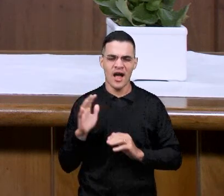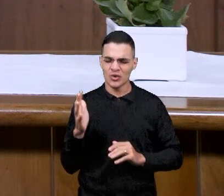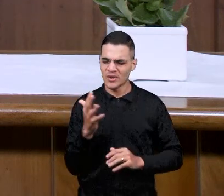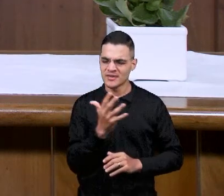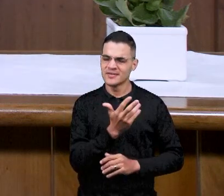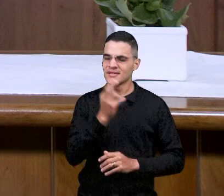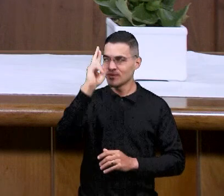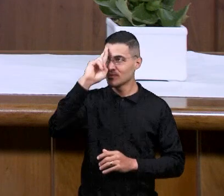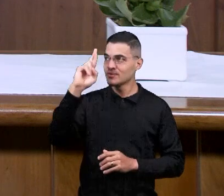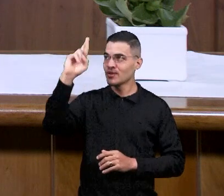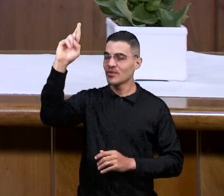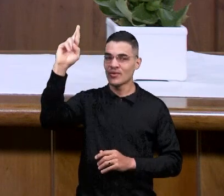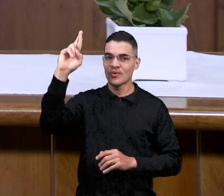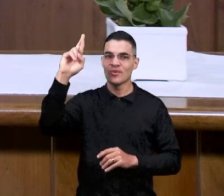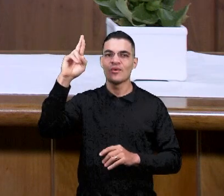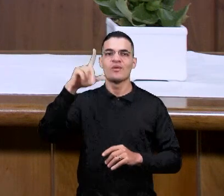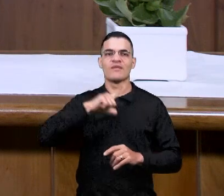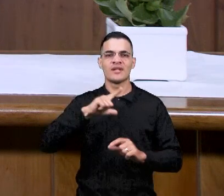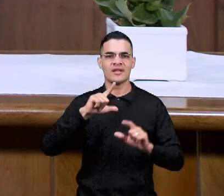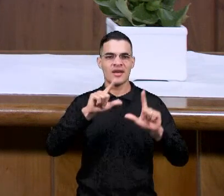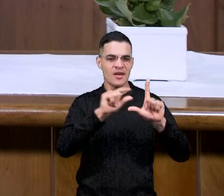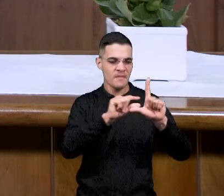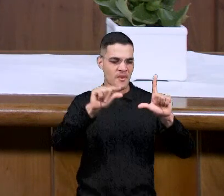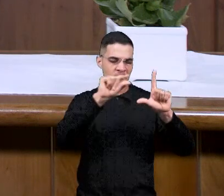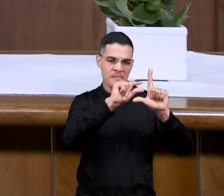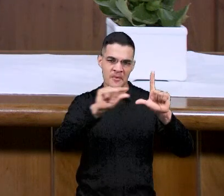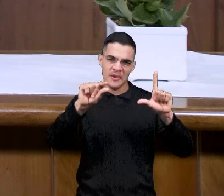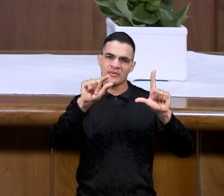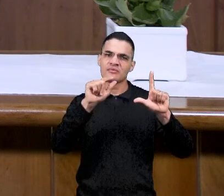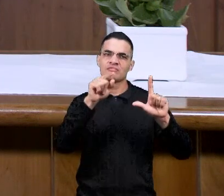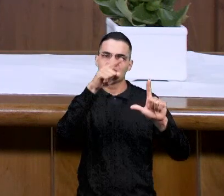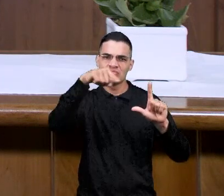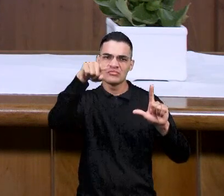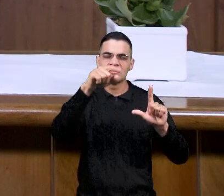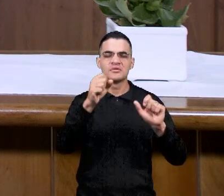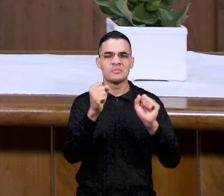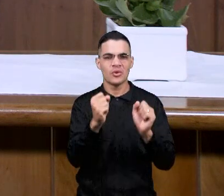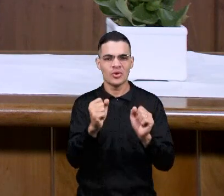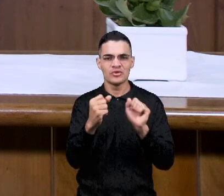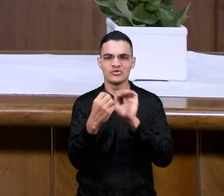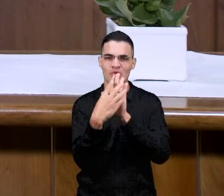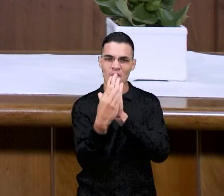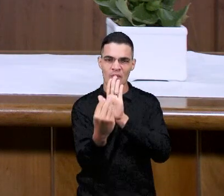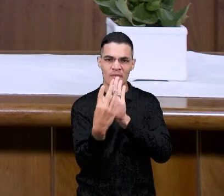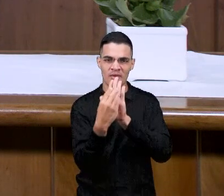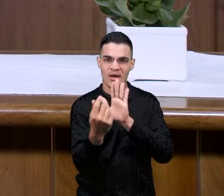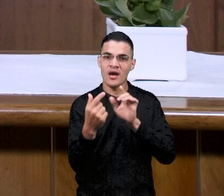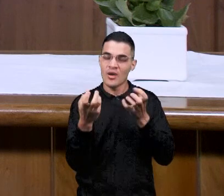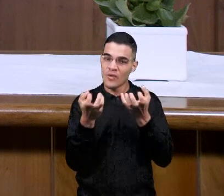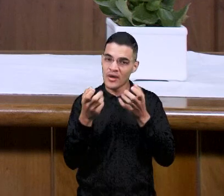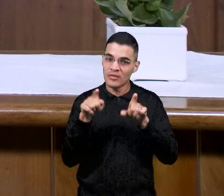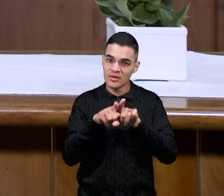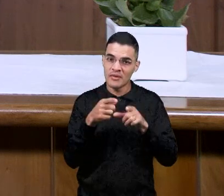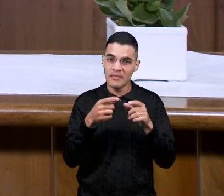de notre Dieu. La lettre, les paroles vont être projetées à l'écran. Vous pouvez chanter. Je